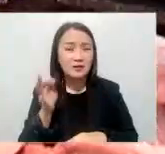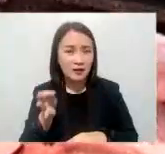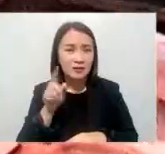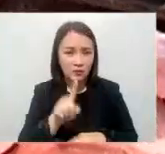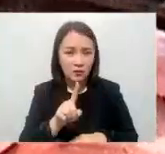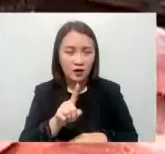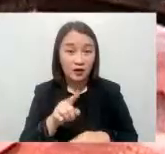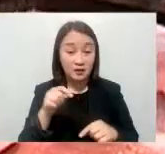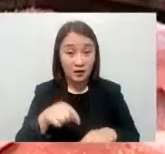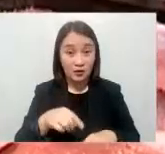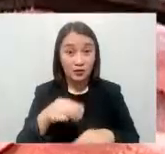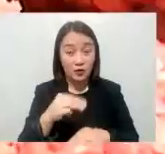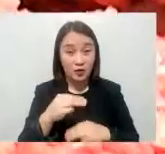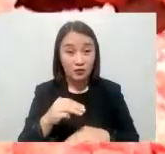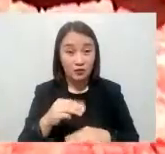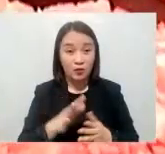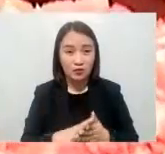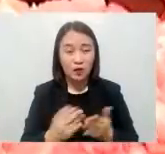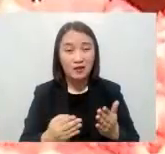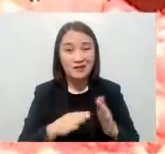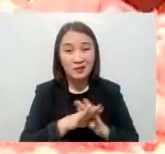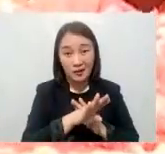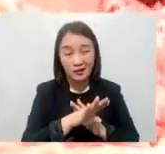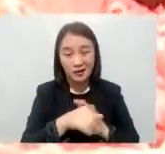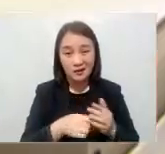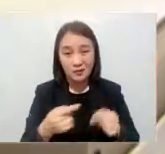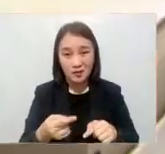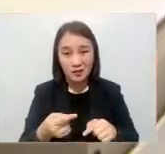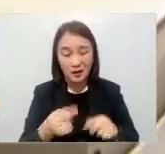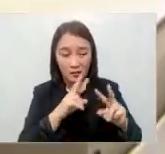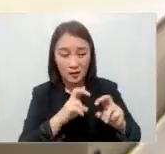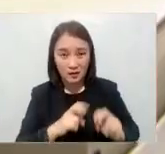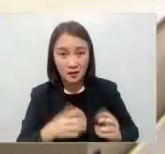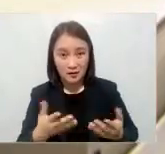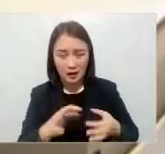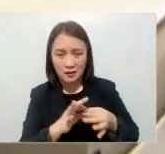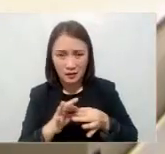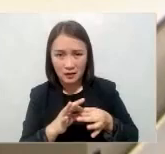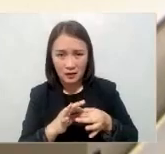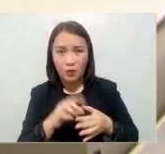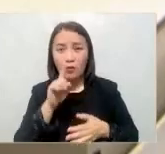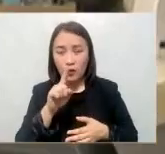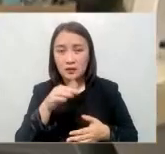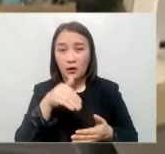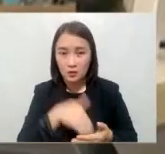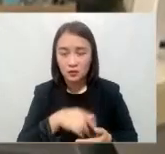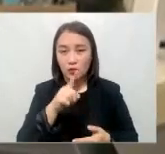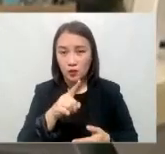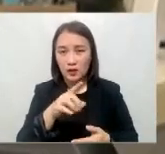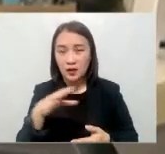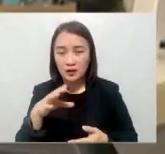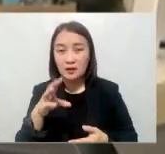Ito ay para maabot ang batay sa pag-aaral ng Ibon Foundation na tinatayang dapat ay 1,160 pesos kada